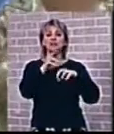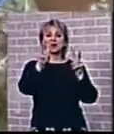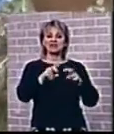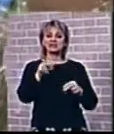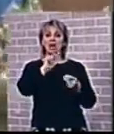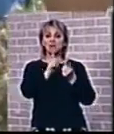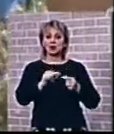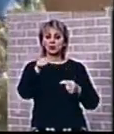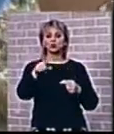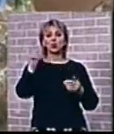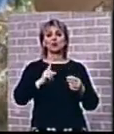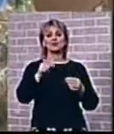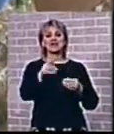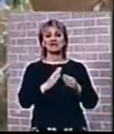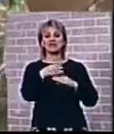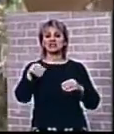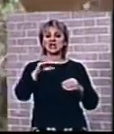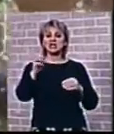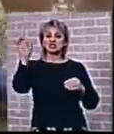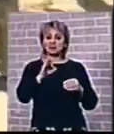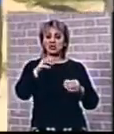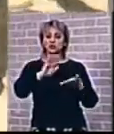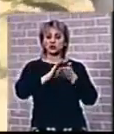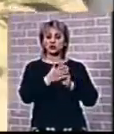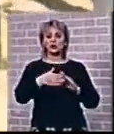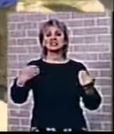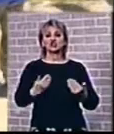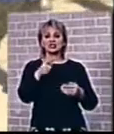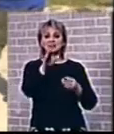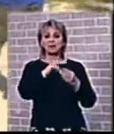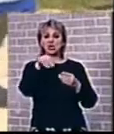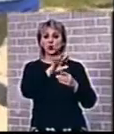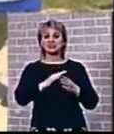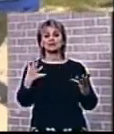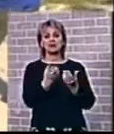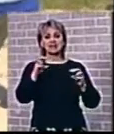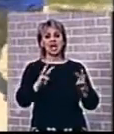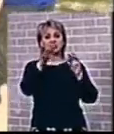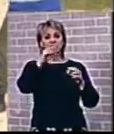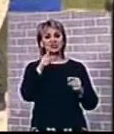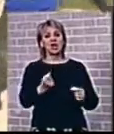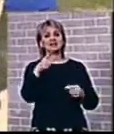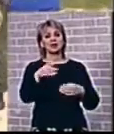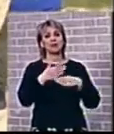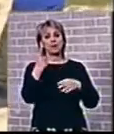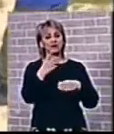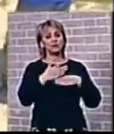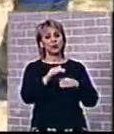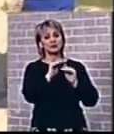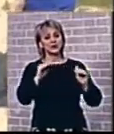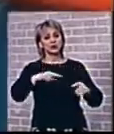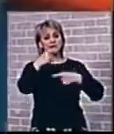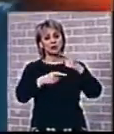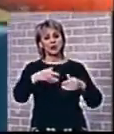и отрабатывается умение выйти из экстремальной ситуации, выжить в дикой природе, спастись в огне и на воде, оказать первую помощь. Подростки